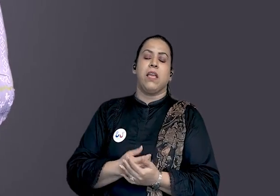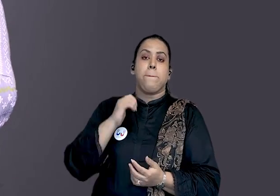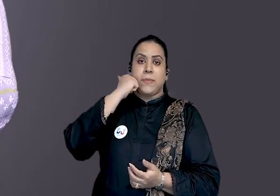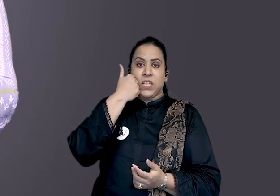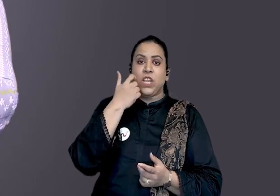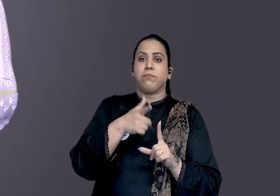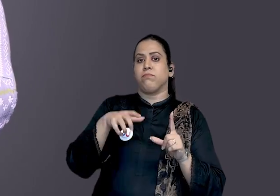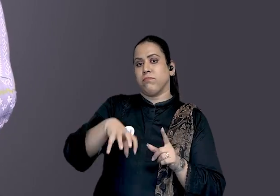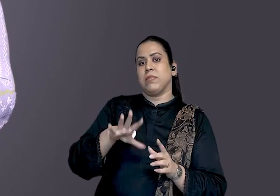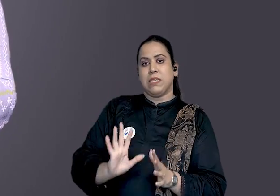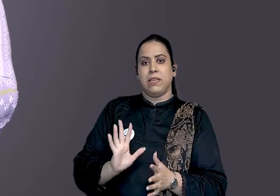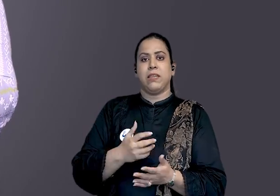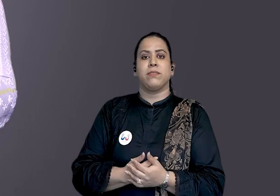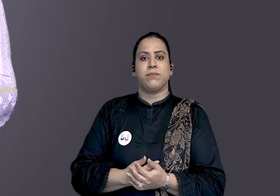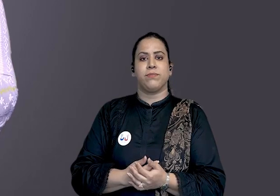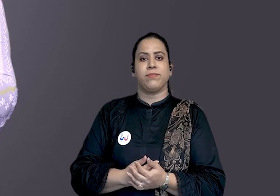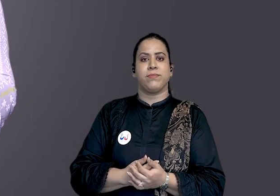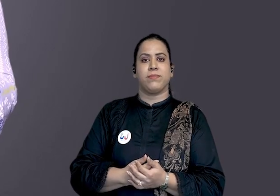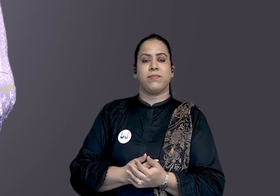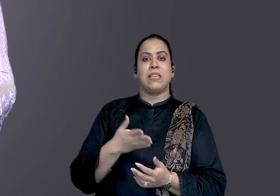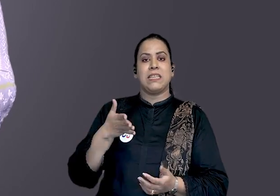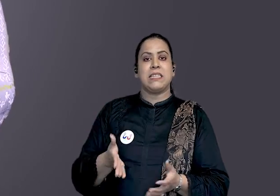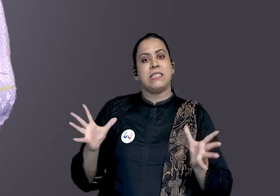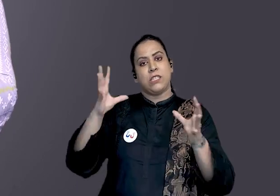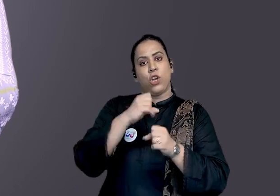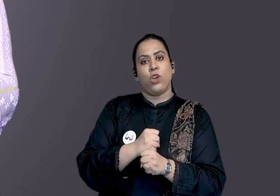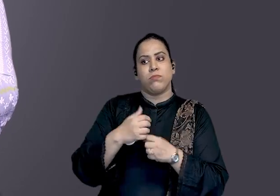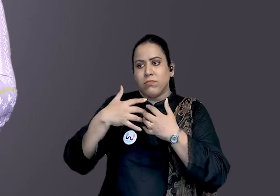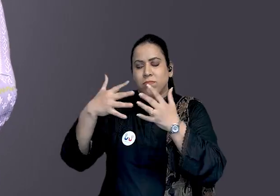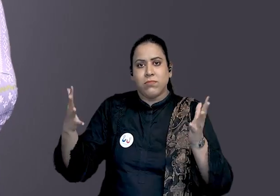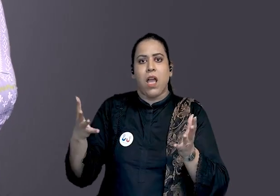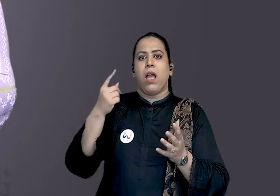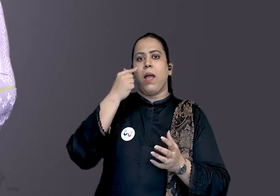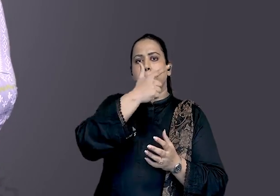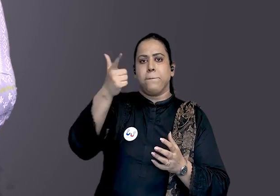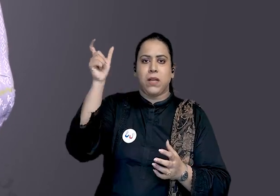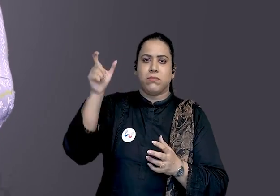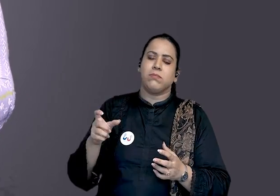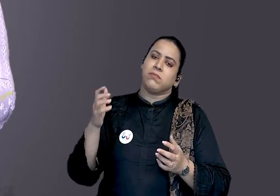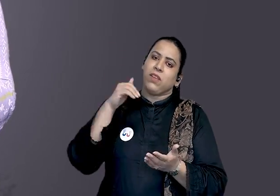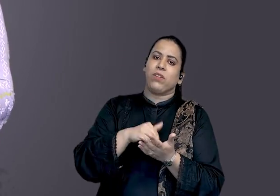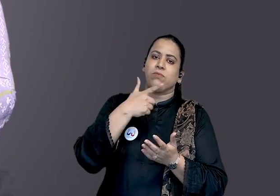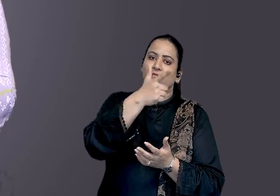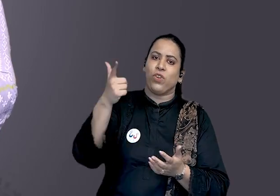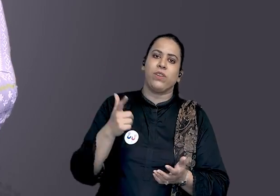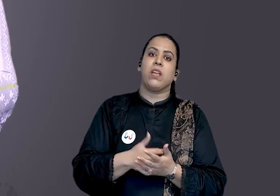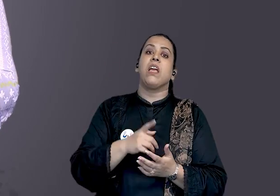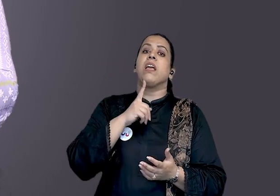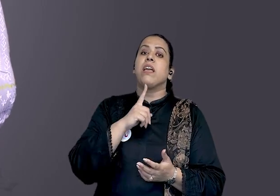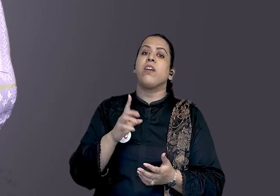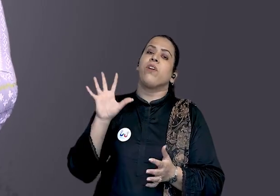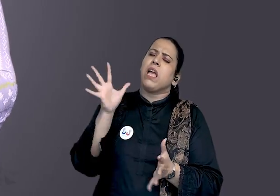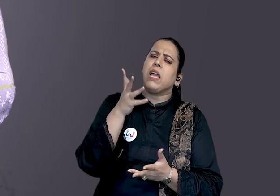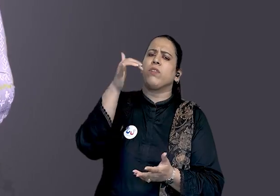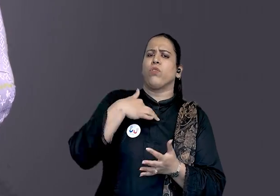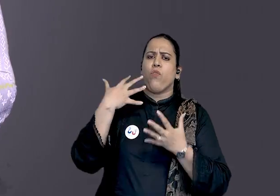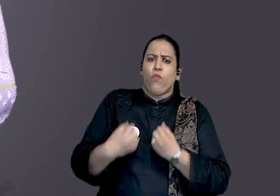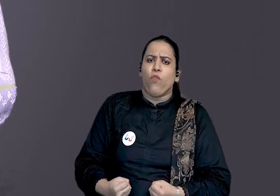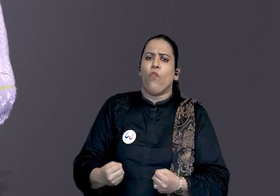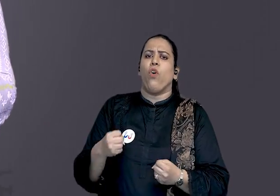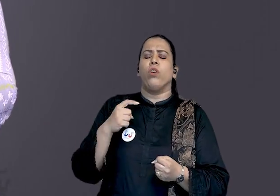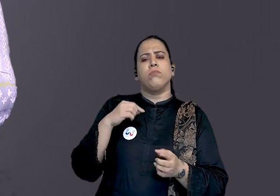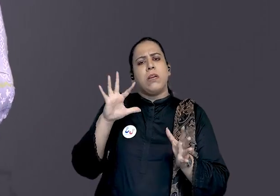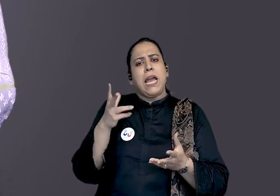उन्होंने पंजाब आर्काइव से लिया था। So this is all open to public and this is all available for you. If any one of you want